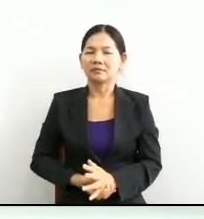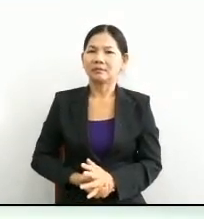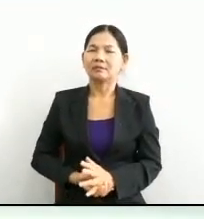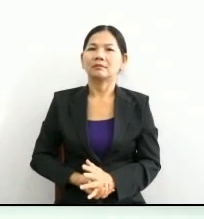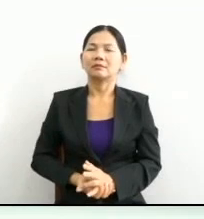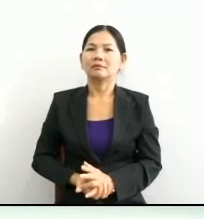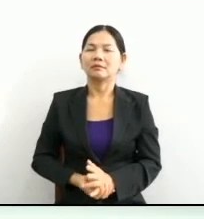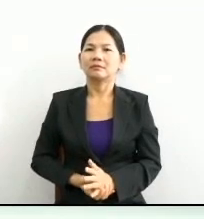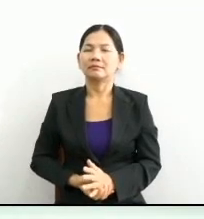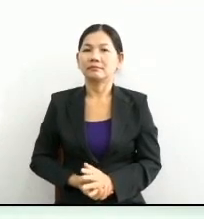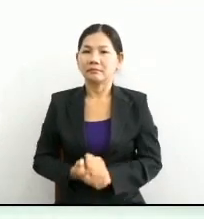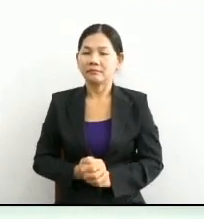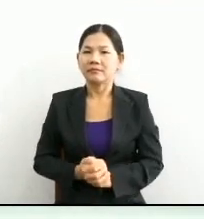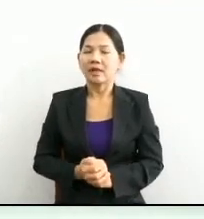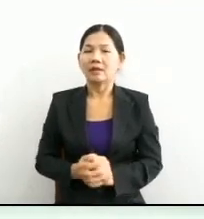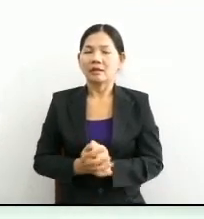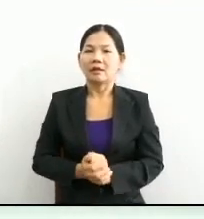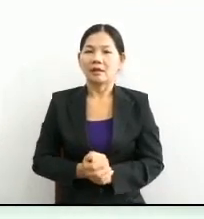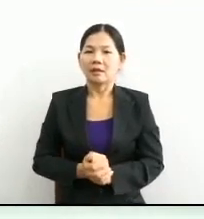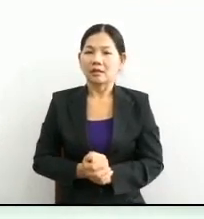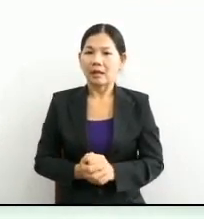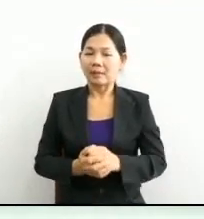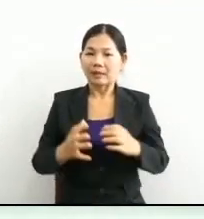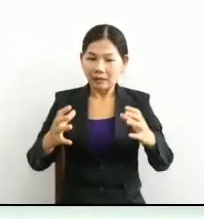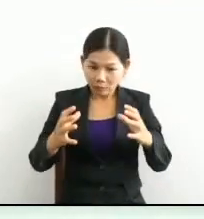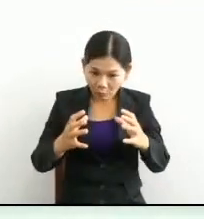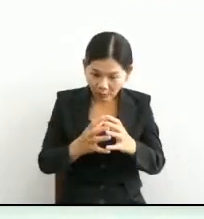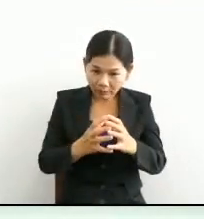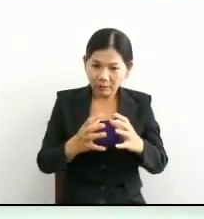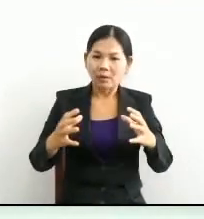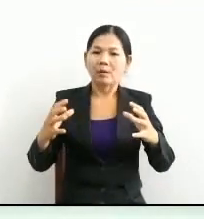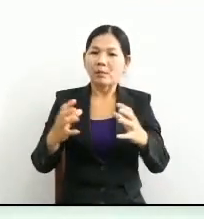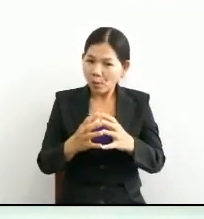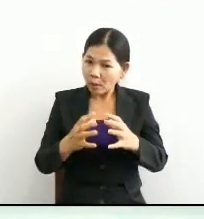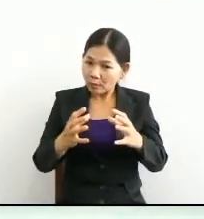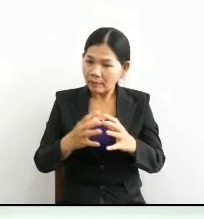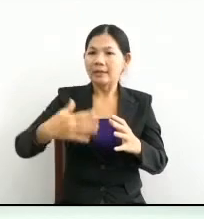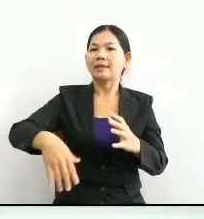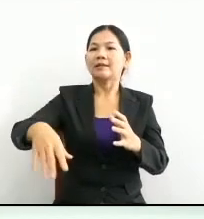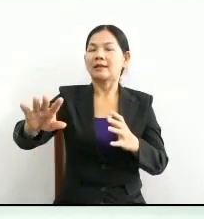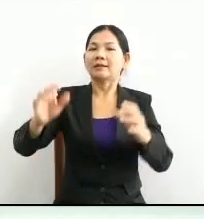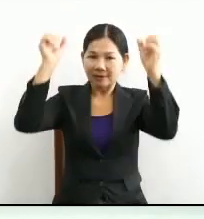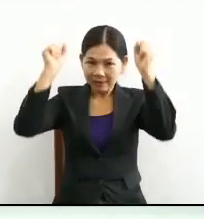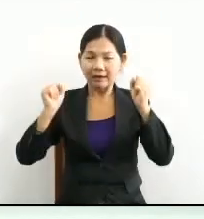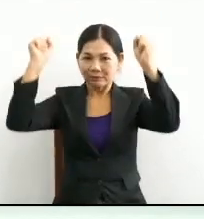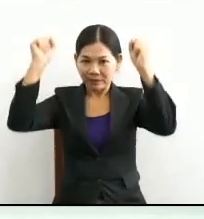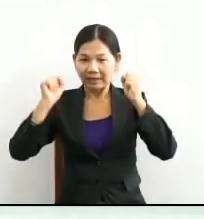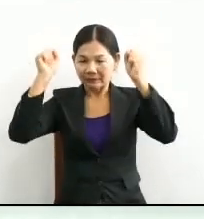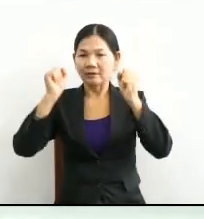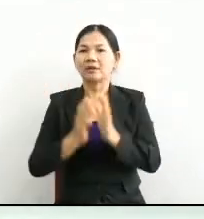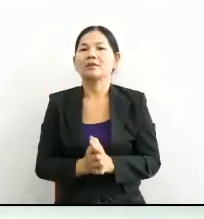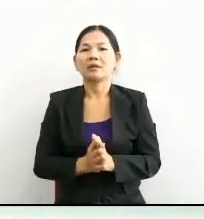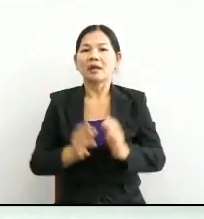cha cứ bộ quát nòm khía tới hạt pran, trẻ con nó mới tới hạt pran, chắc ta con hạt